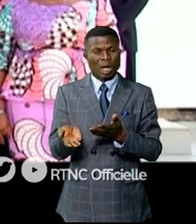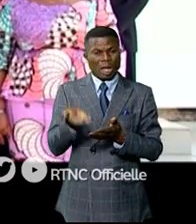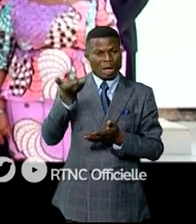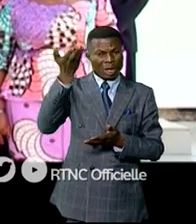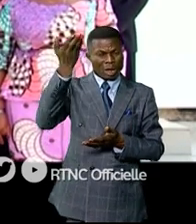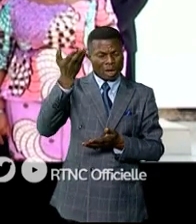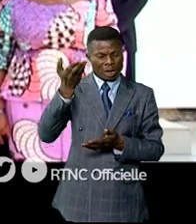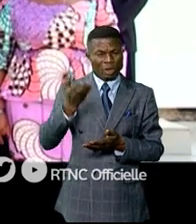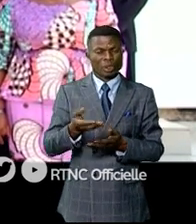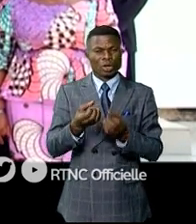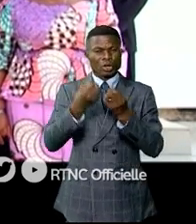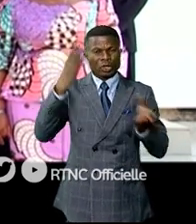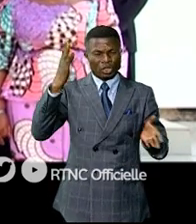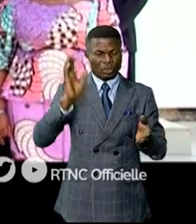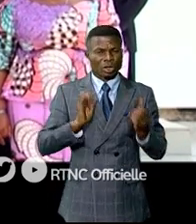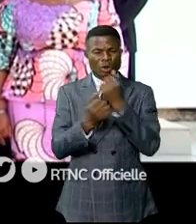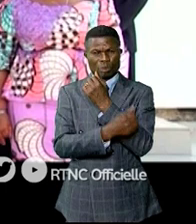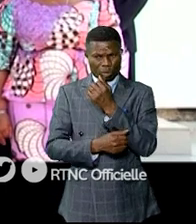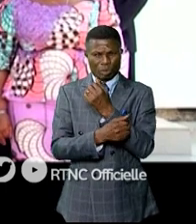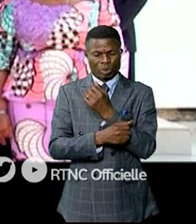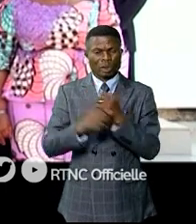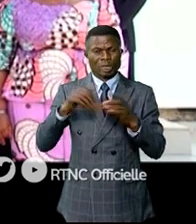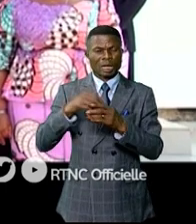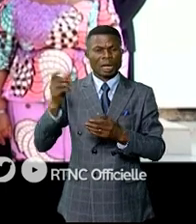réserves internationales, ce qui est aussi